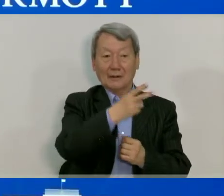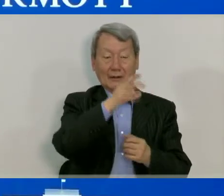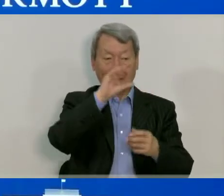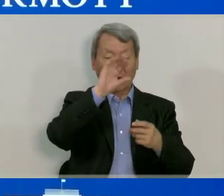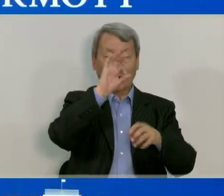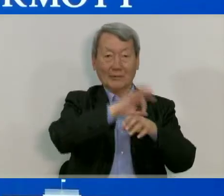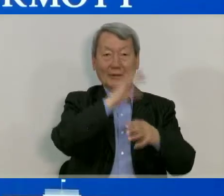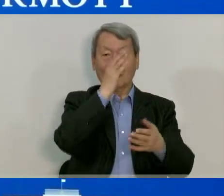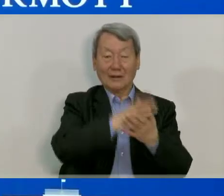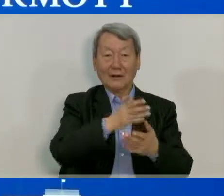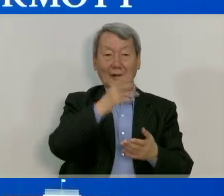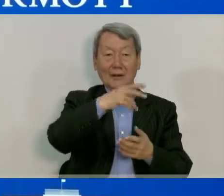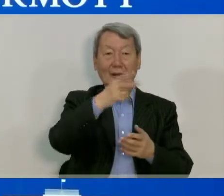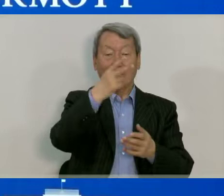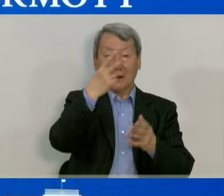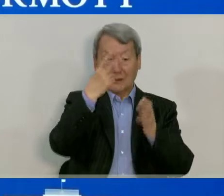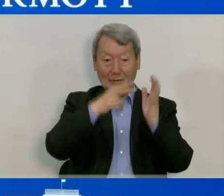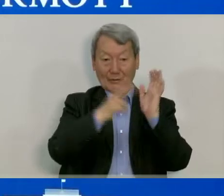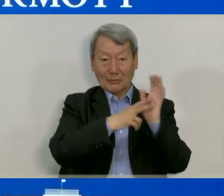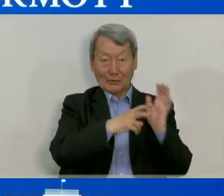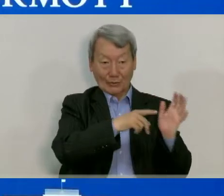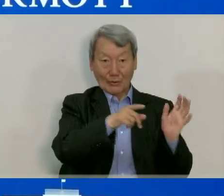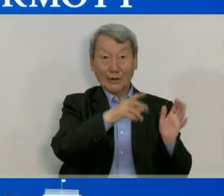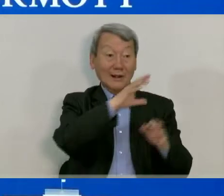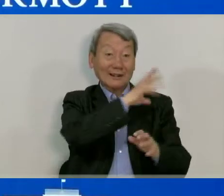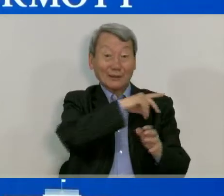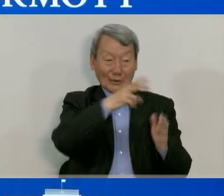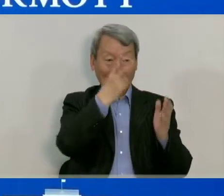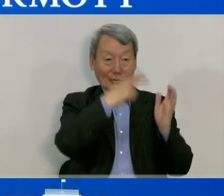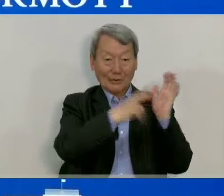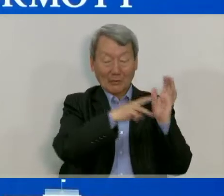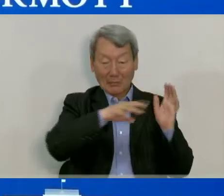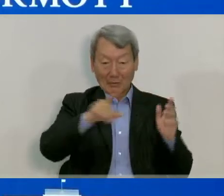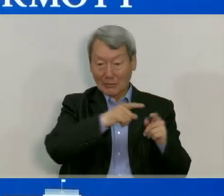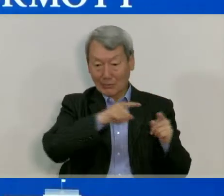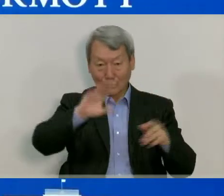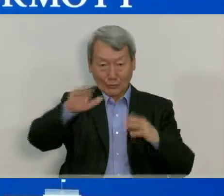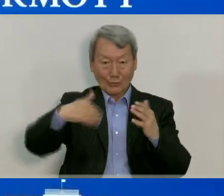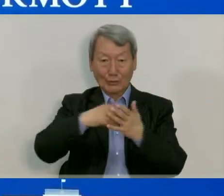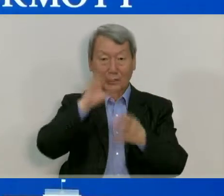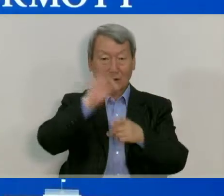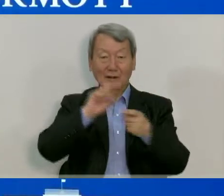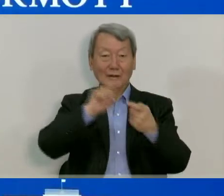катталды. 27 апрелден бери бул жерде катталып элек болчу.